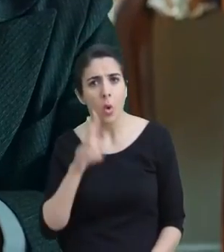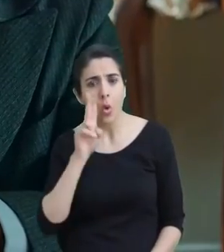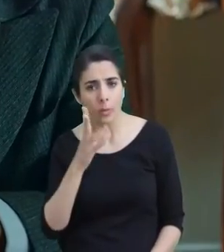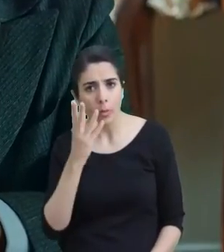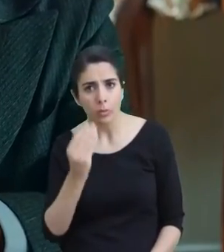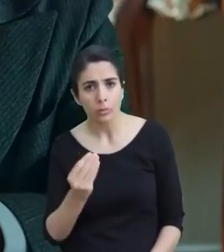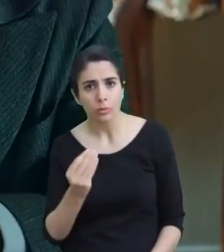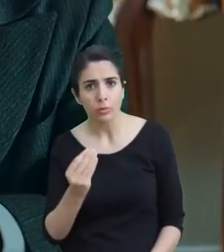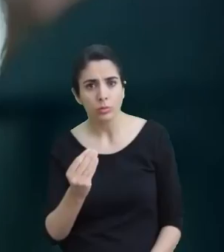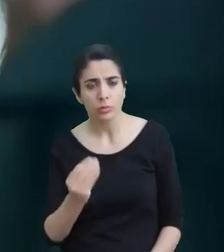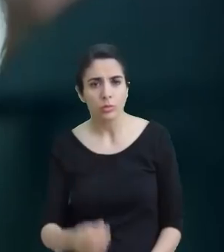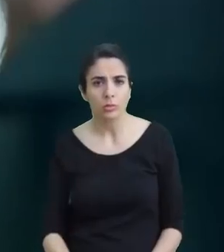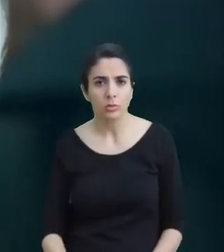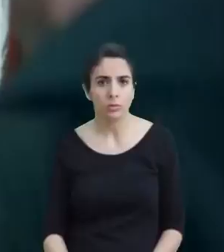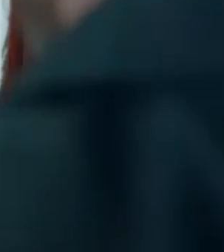Görebilir miyim?